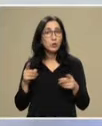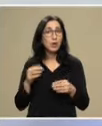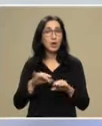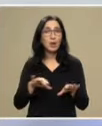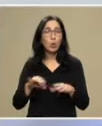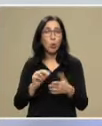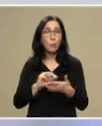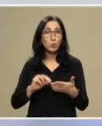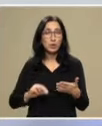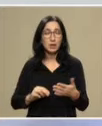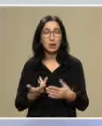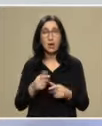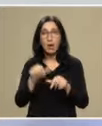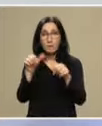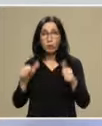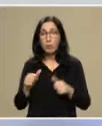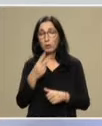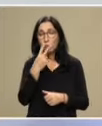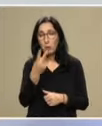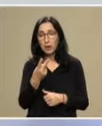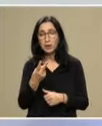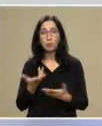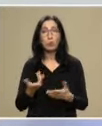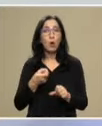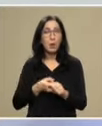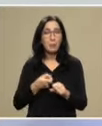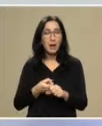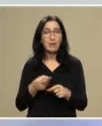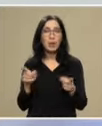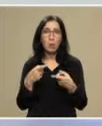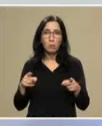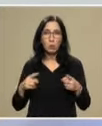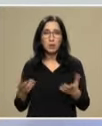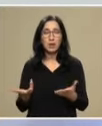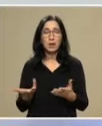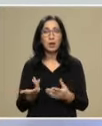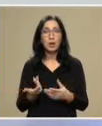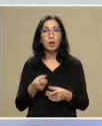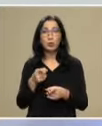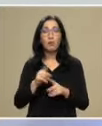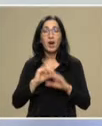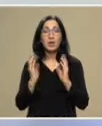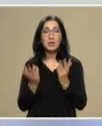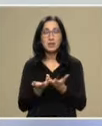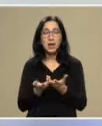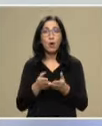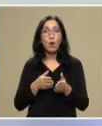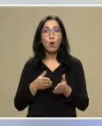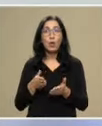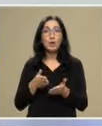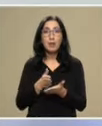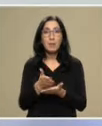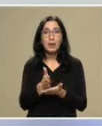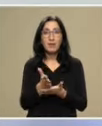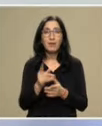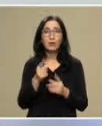композира? Формално погледнато, изкуственият интелект създава музикално произведение, генерира, но това е изцяло направлявано